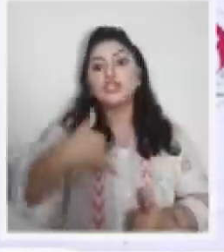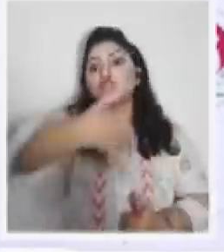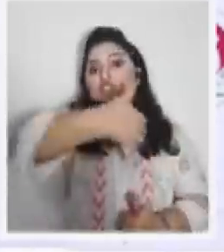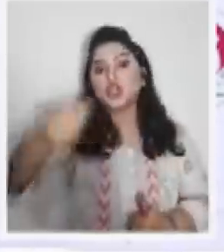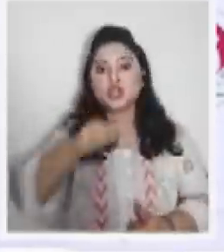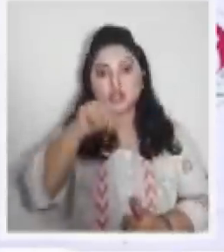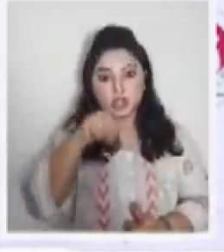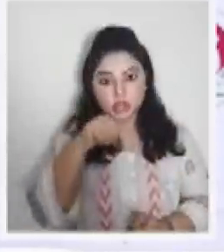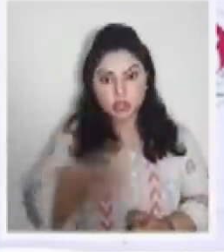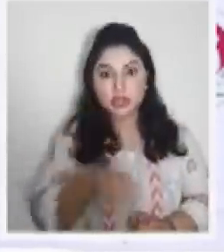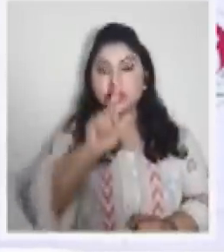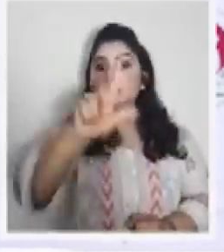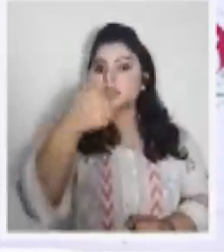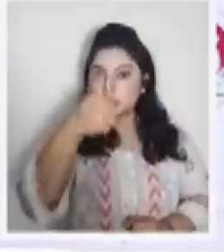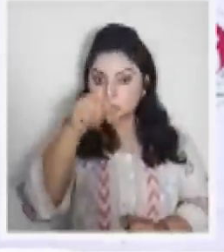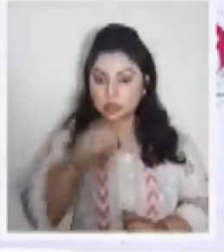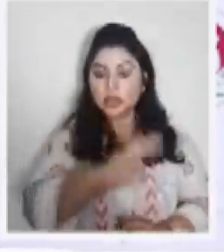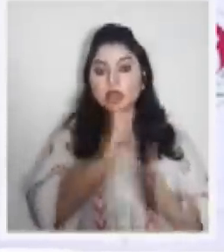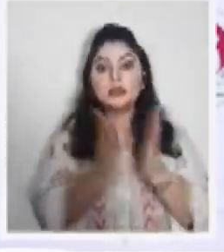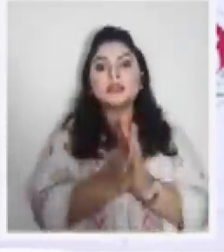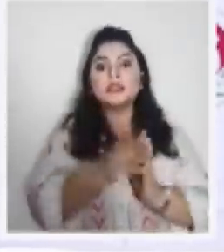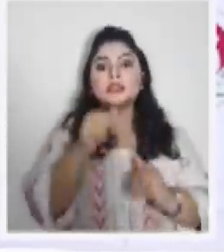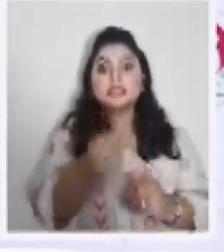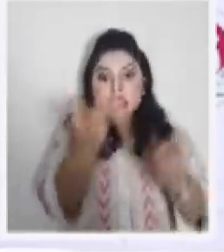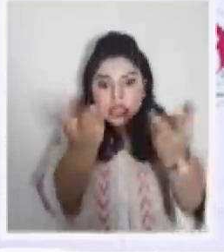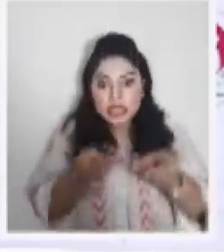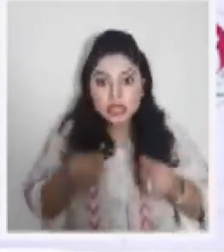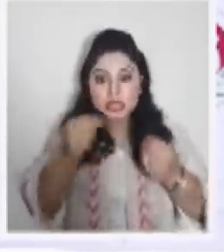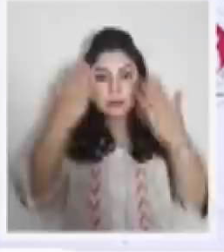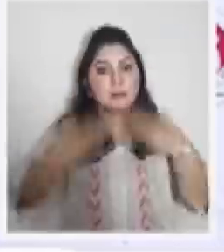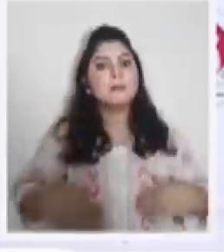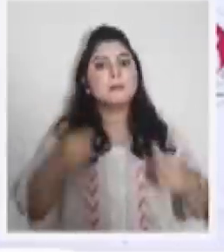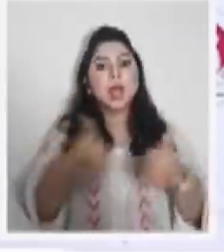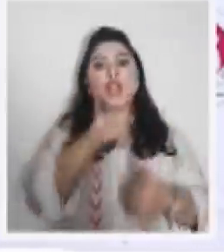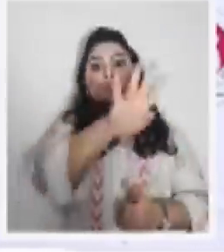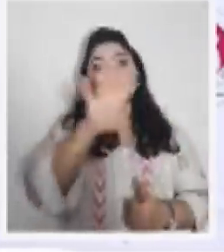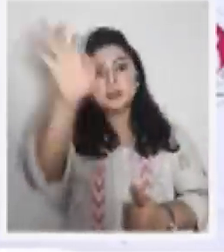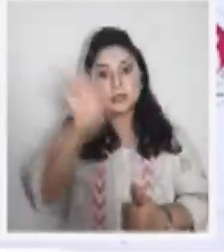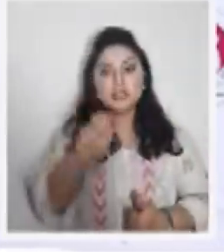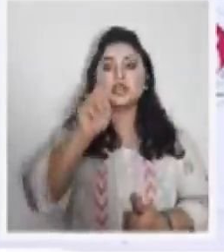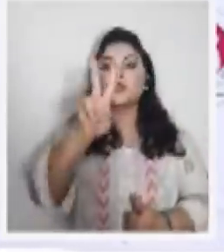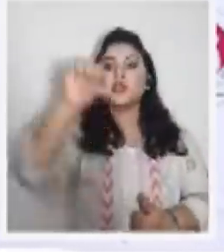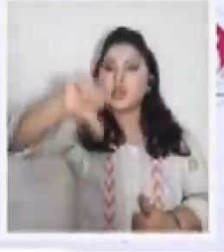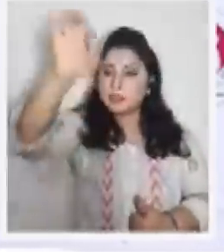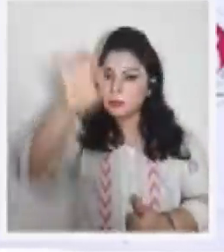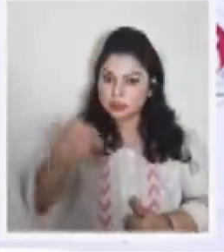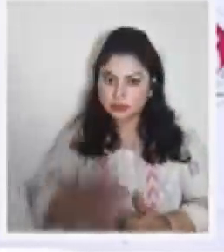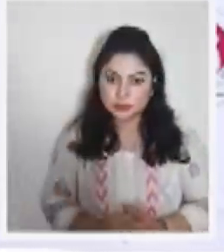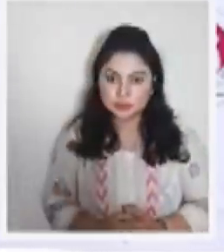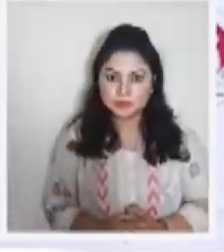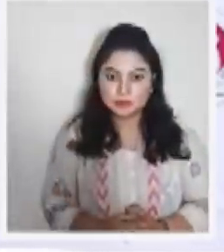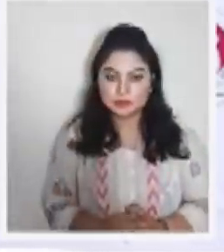24 ঘন্টায় সুস্থ হয়েছেন 2,673 জন এবং এ পর্যন্ত 70,721 জন। শনাক্ত বিবেচনায় সুস্থতার